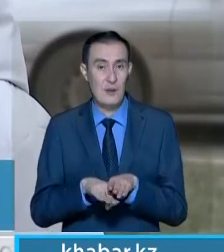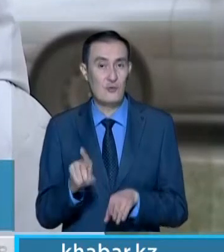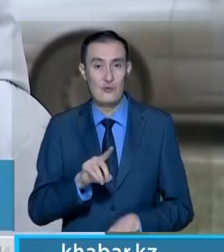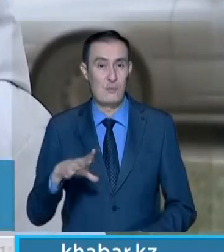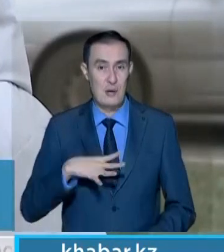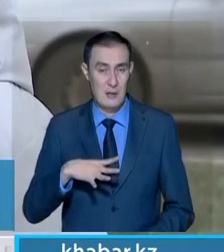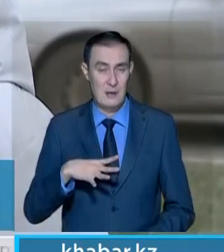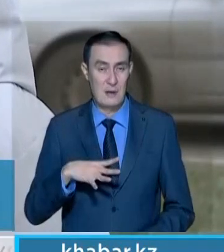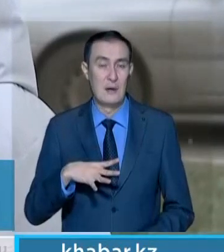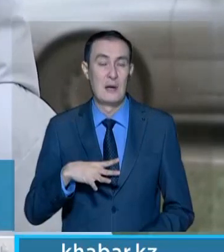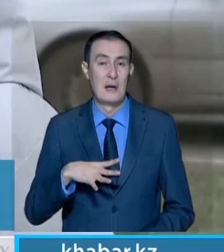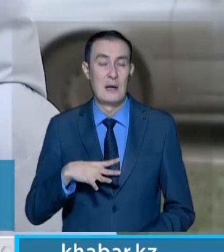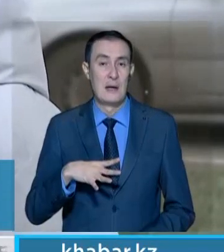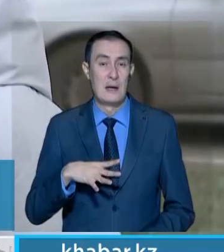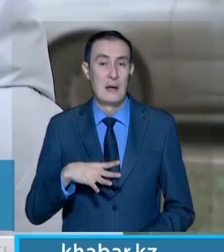что